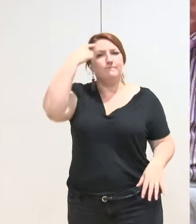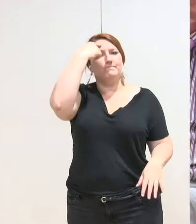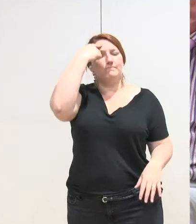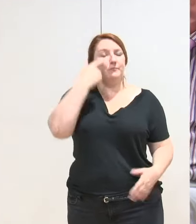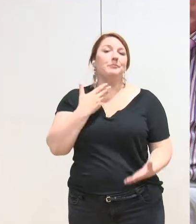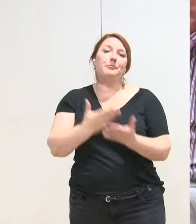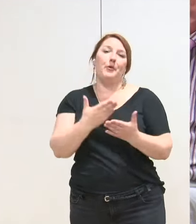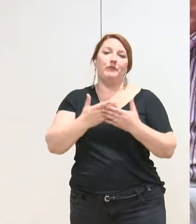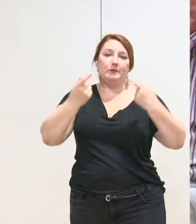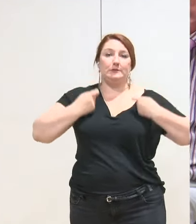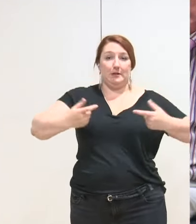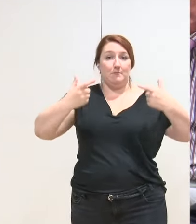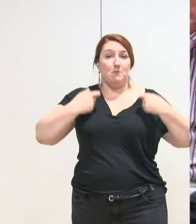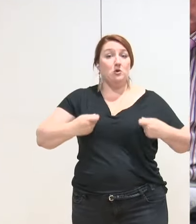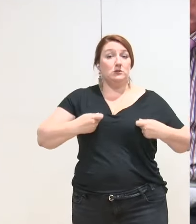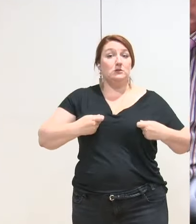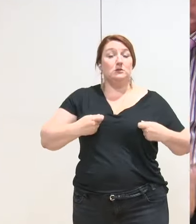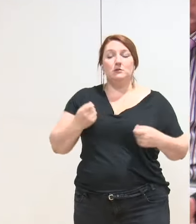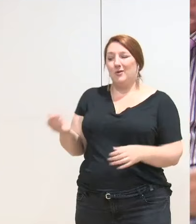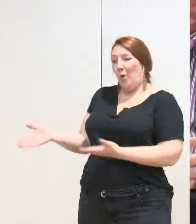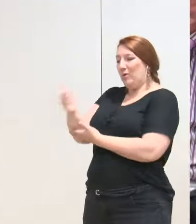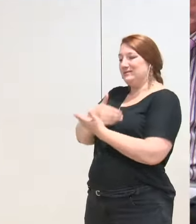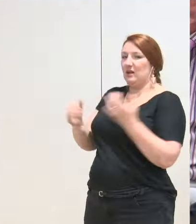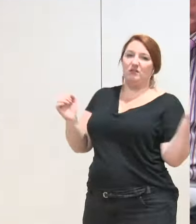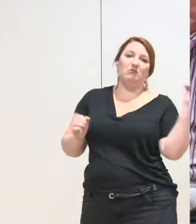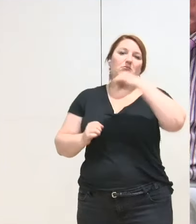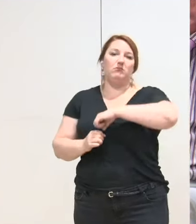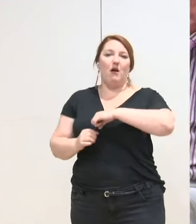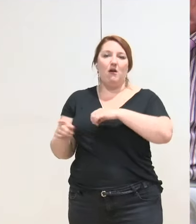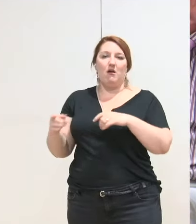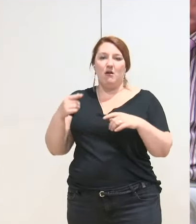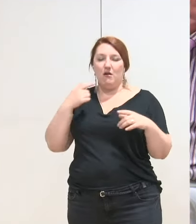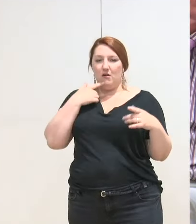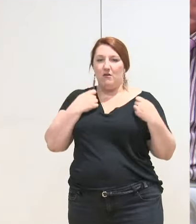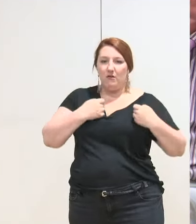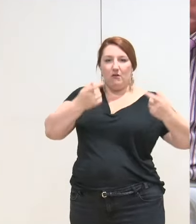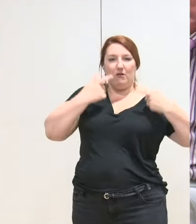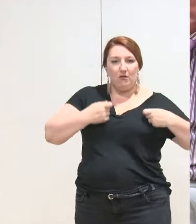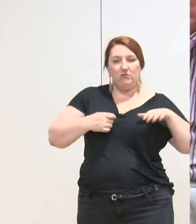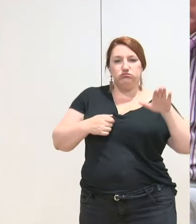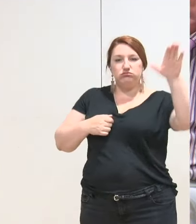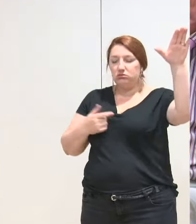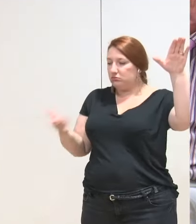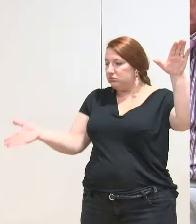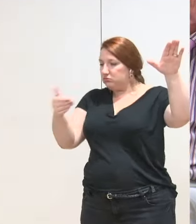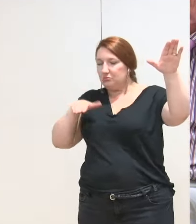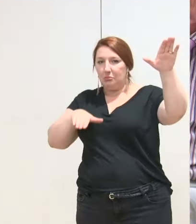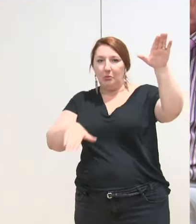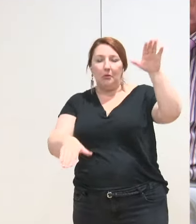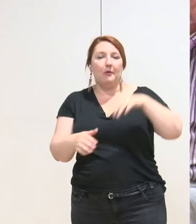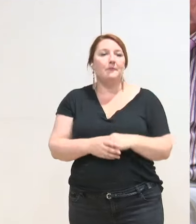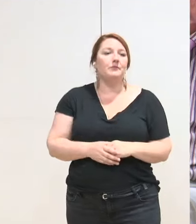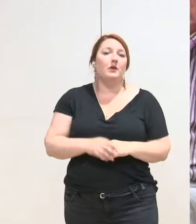sont très supérieures aux recettes que nous pouvons recevoir dans le même lapse de temps alors on a parlé de la tonie des recettes fiscales le